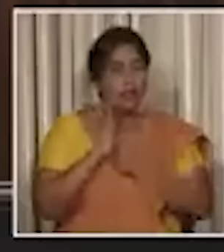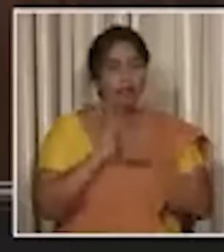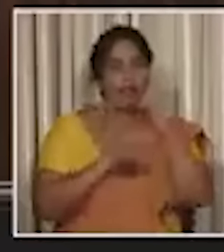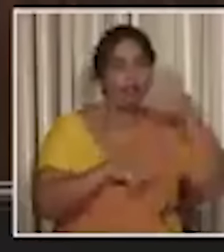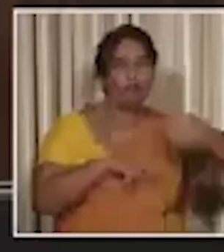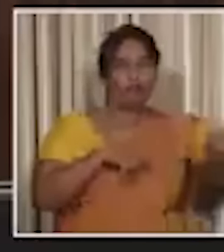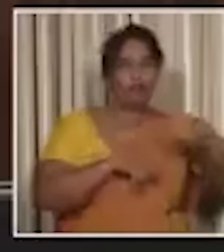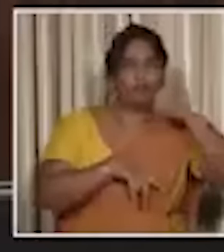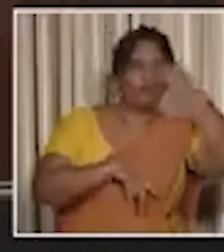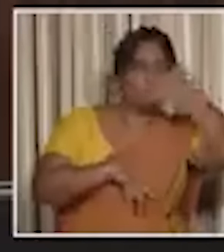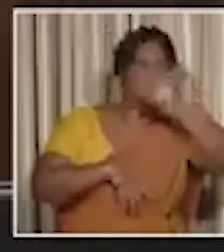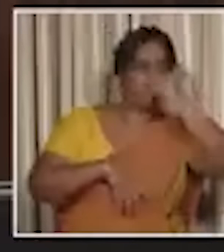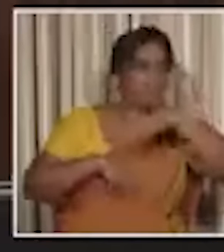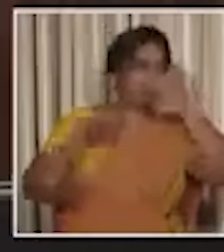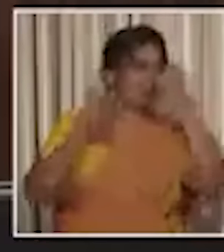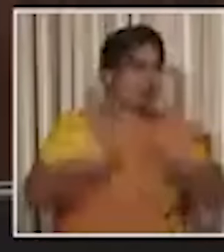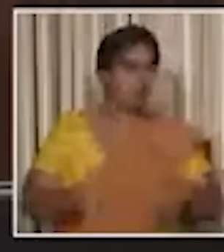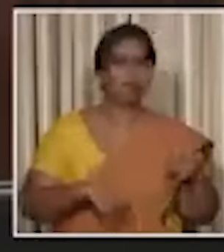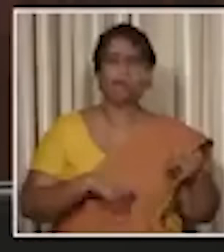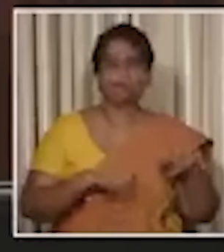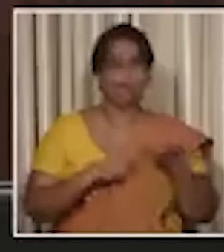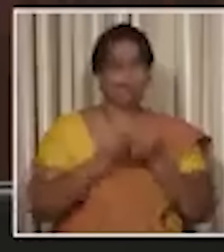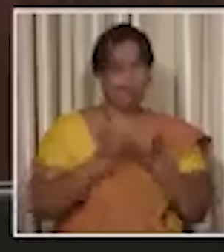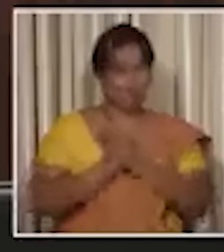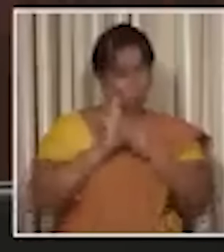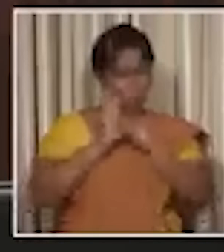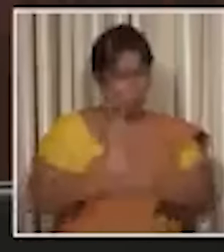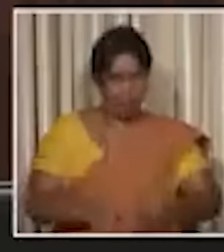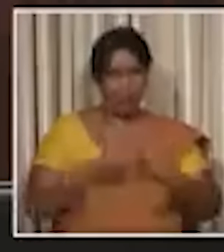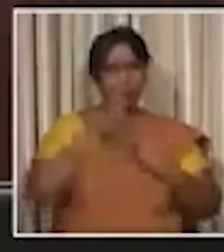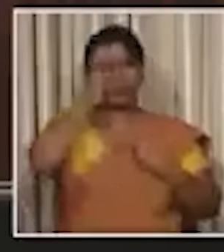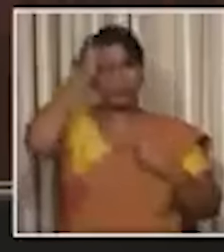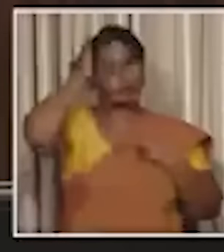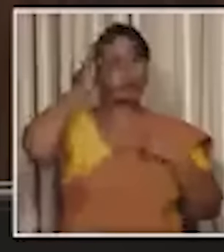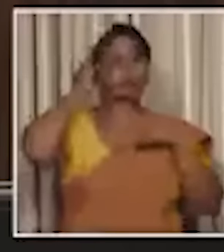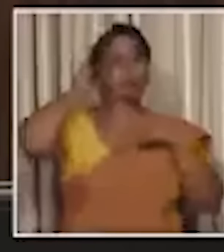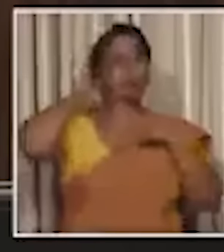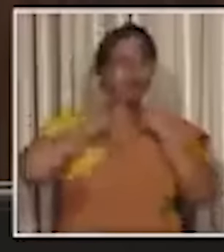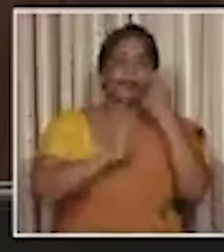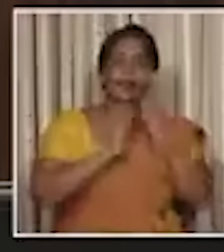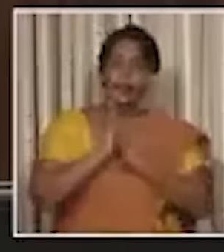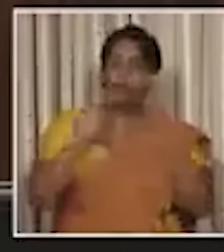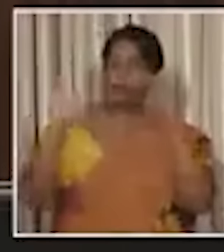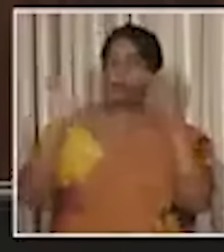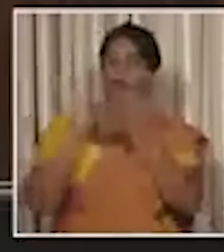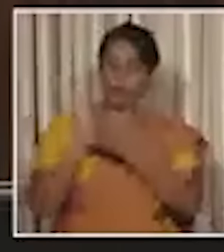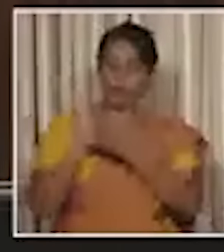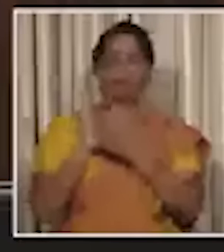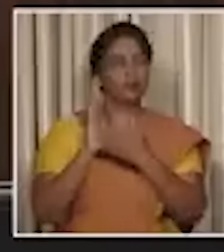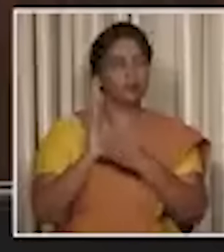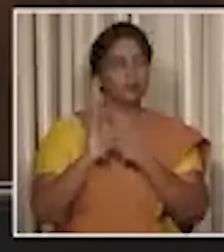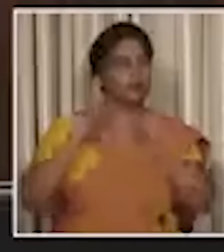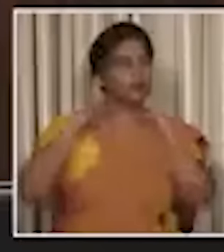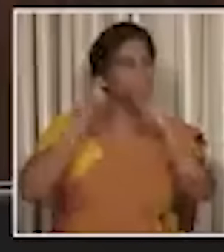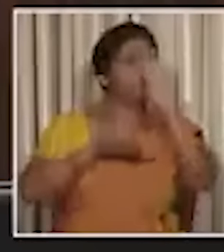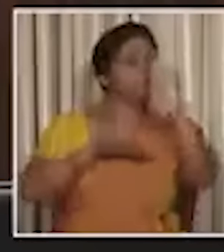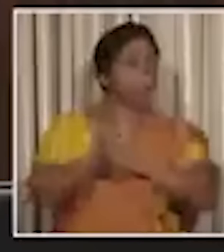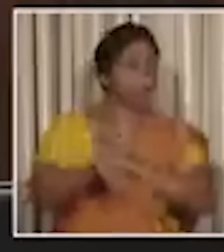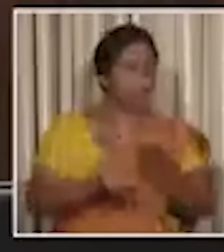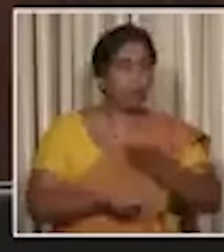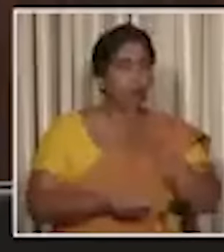புரவசியன் ஏ புரவசியங்கே உவமனாவன் ஏ புருவசியங்கி பலாபுருத்து இட்டுக்கிரீம் அப்பே வக